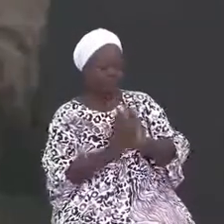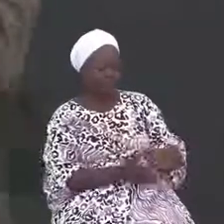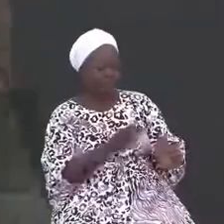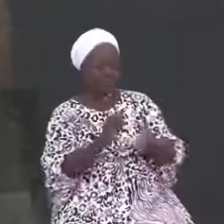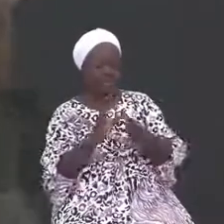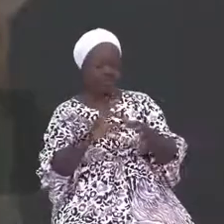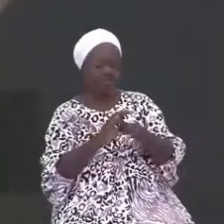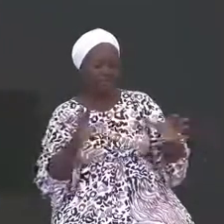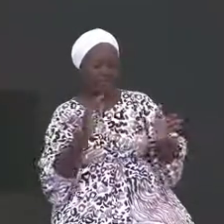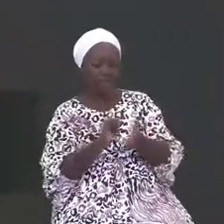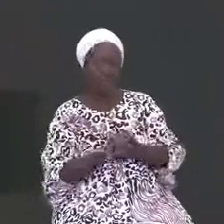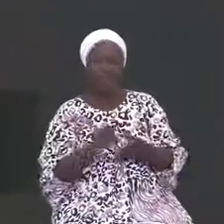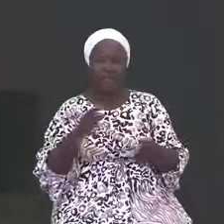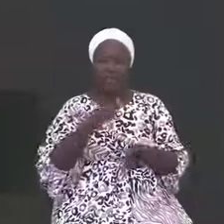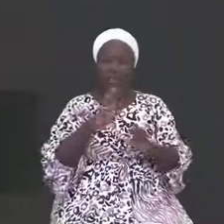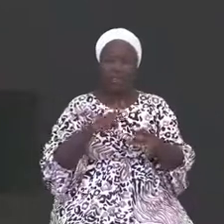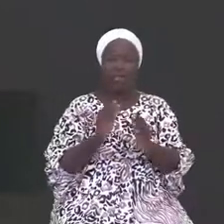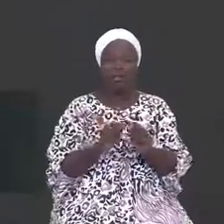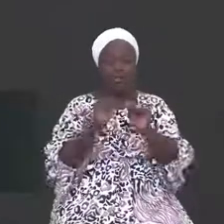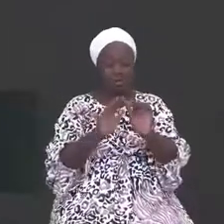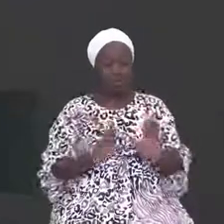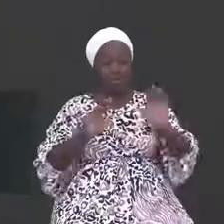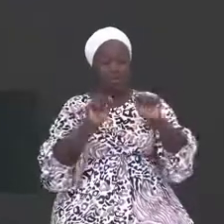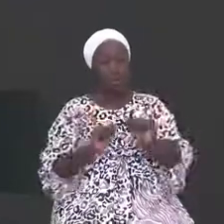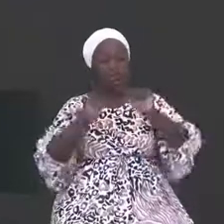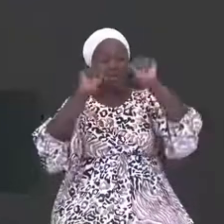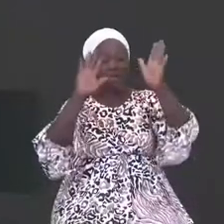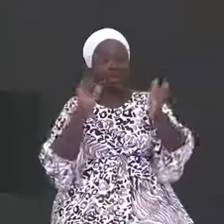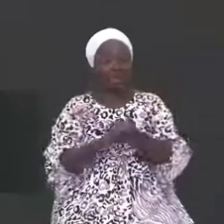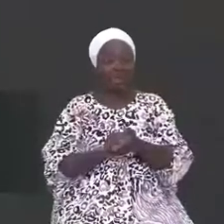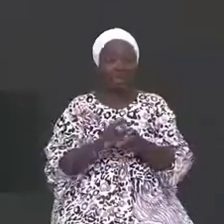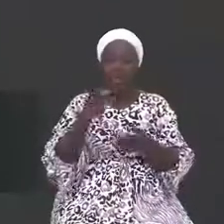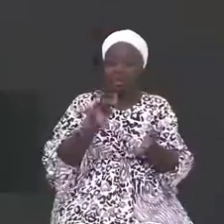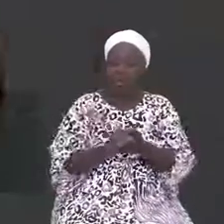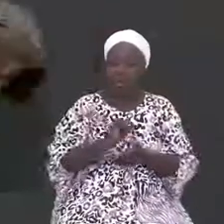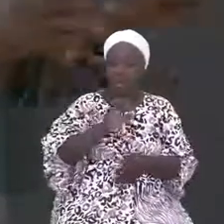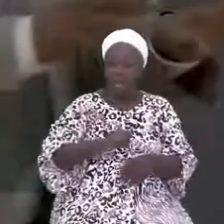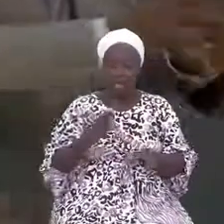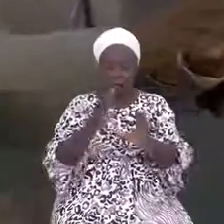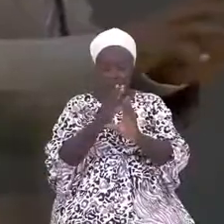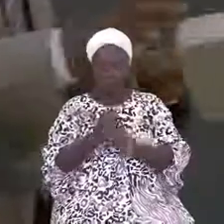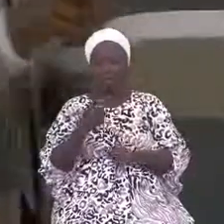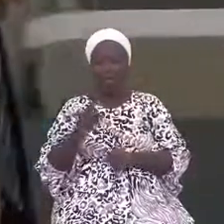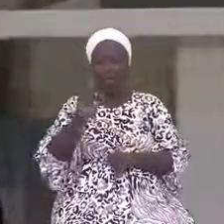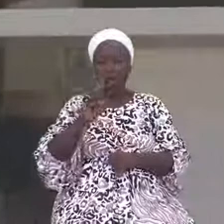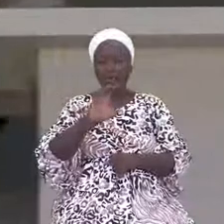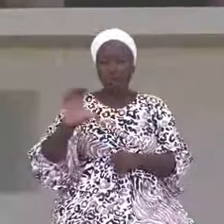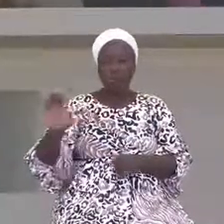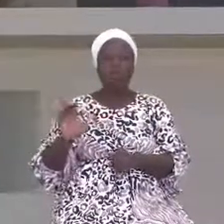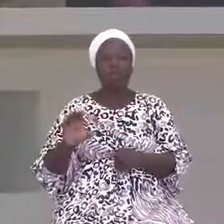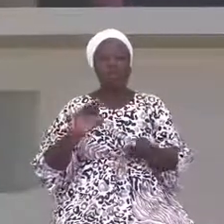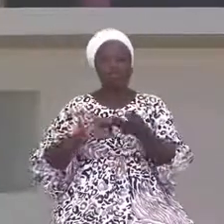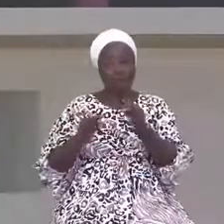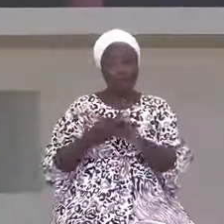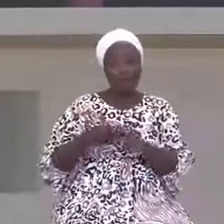je cède cela afin de gagner le 100%, le centuple. Mais ces choses qui étaient pour moi